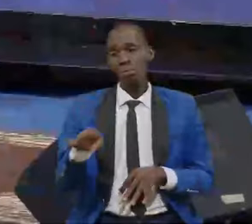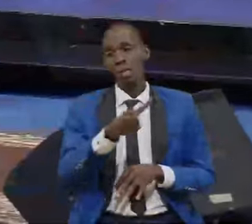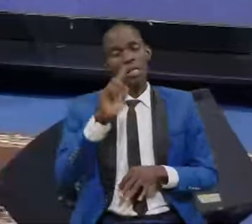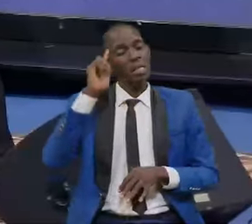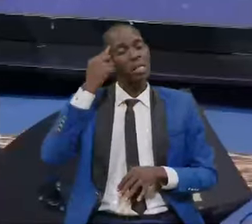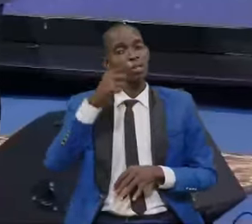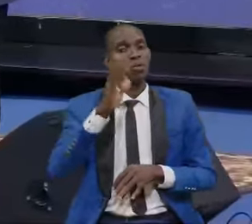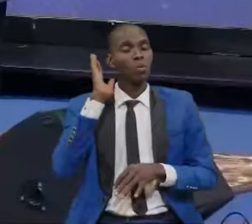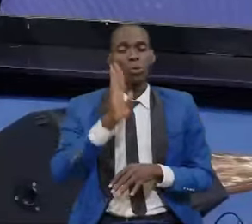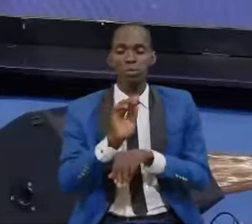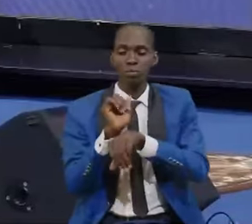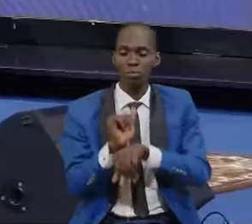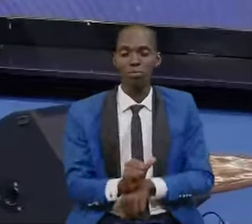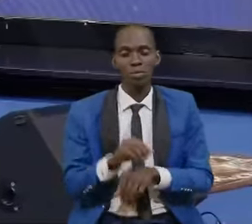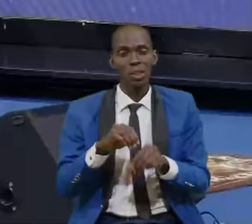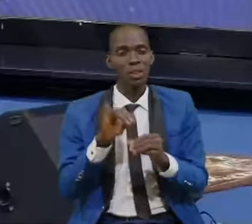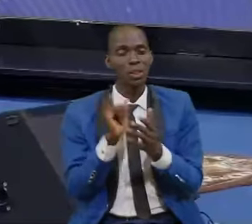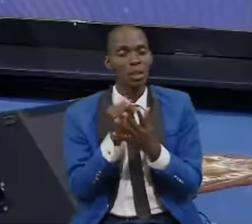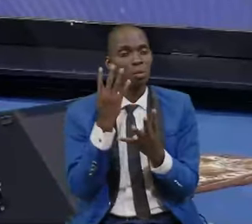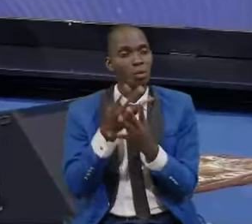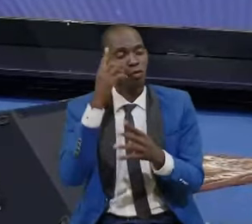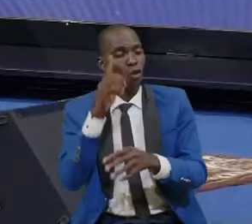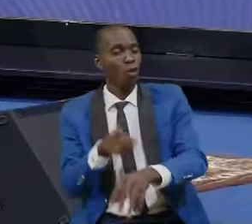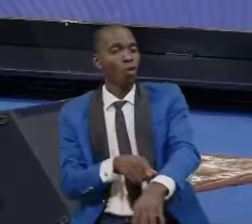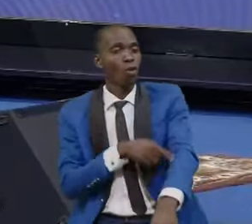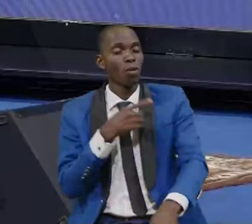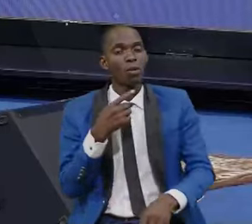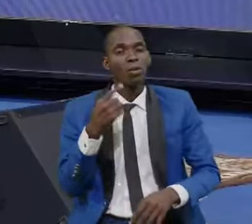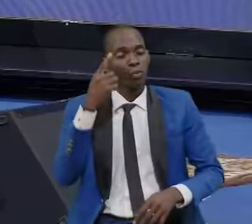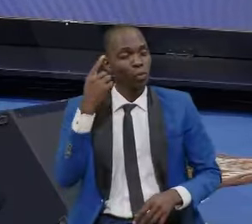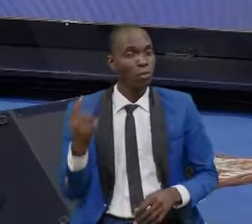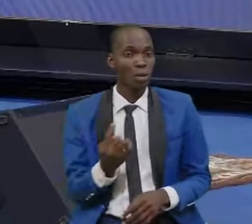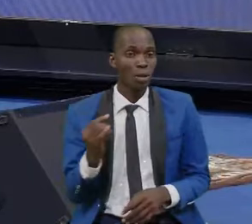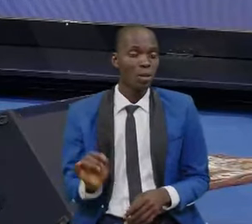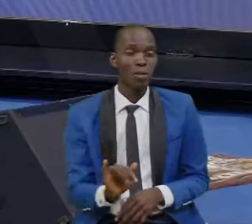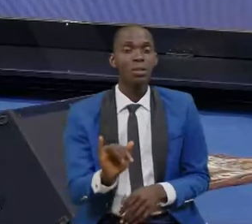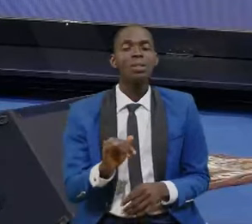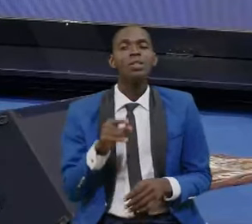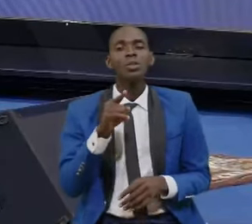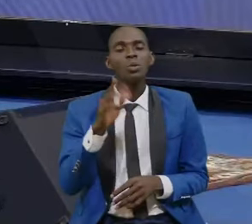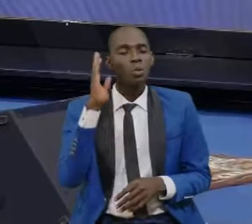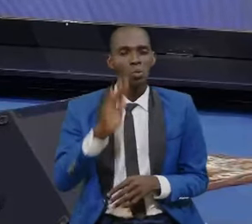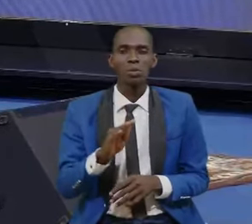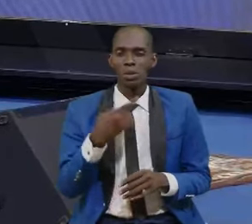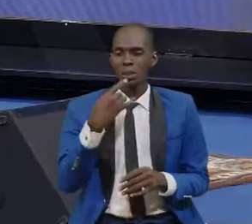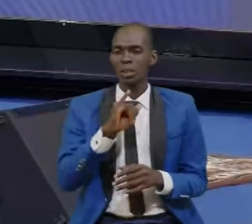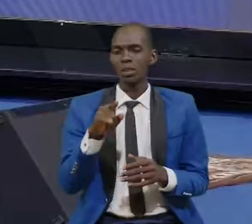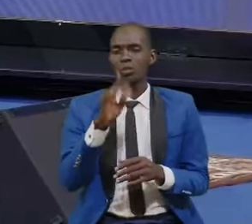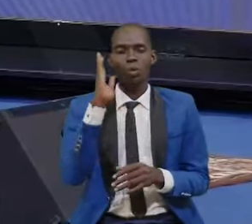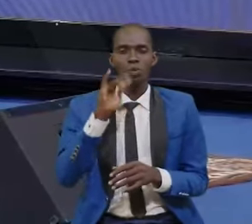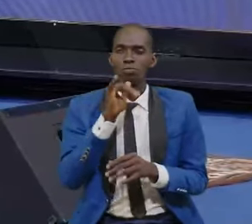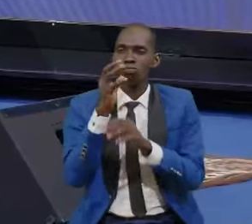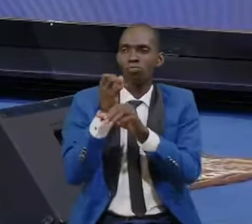tu seras dans cette prison pour pendant longtemps, pour toute la vie, et que tu ne pourras pas réaliser ce pourquoi tu as